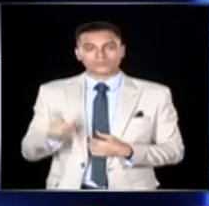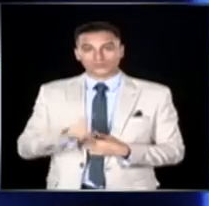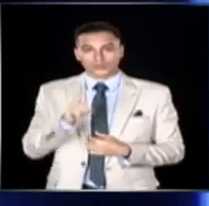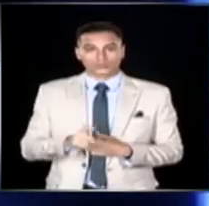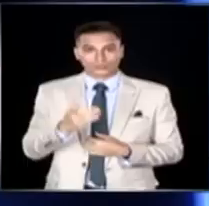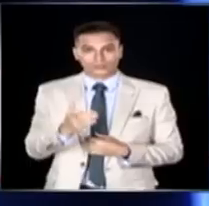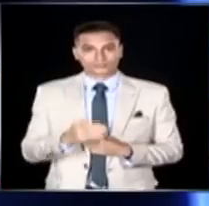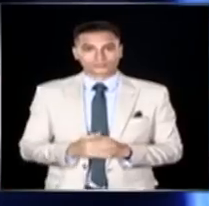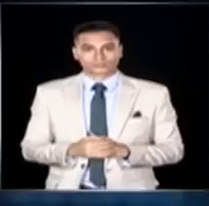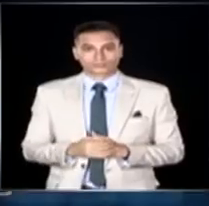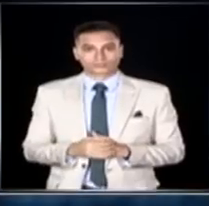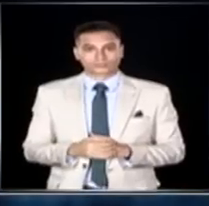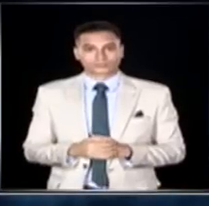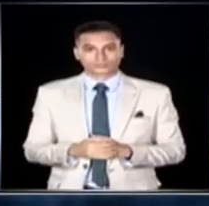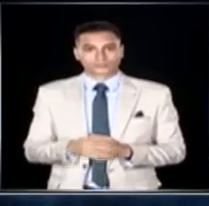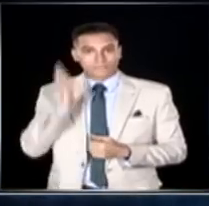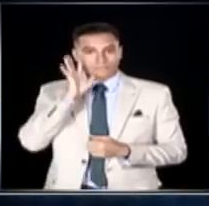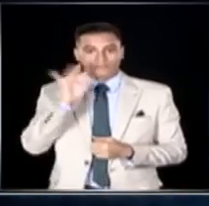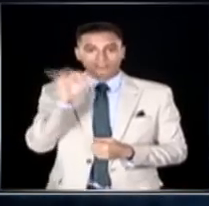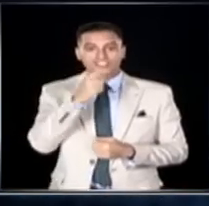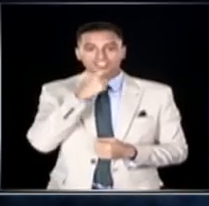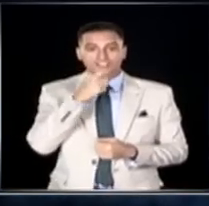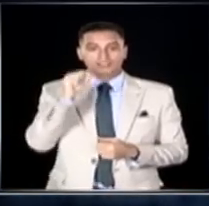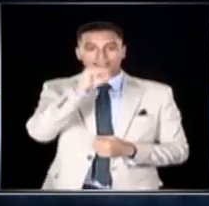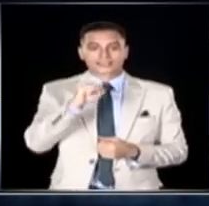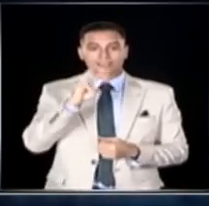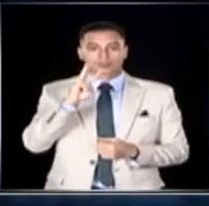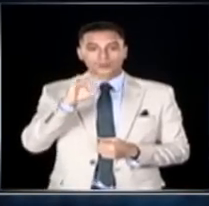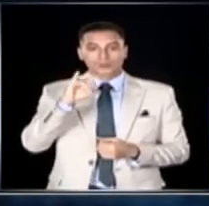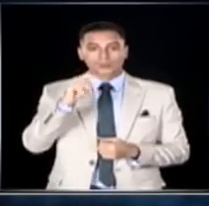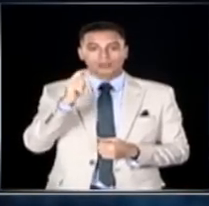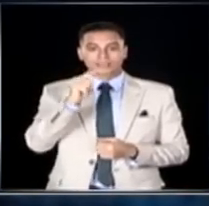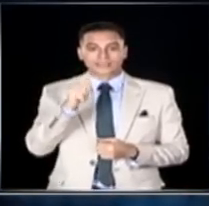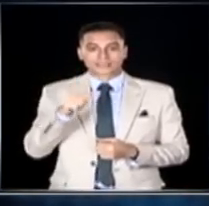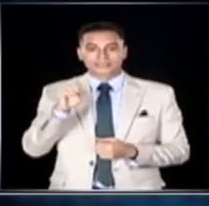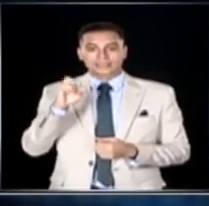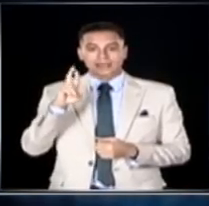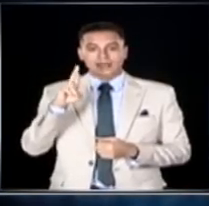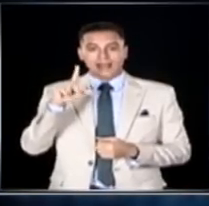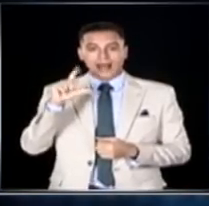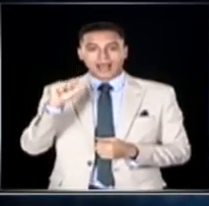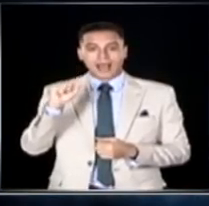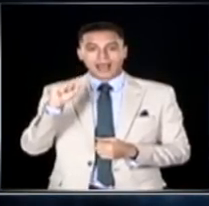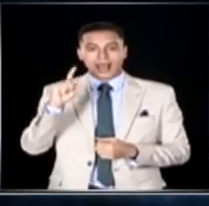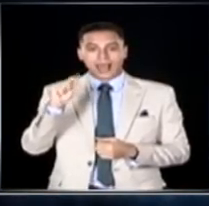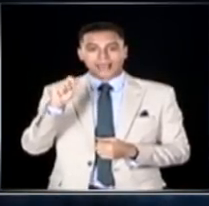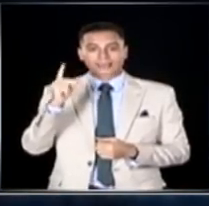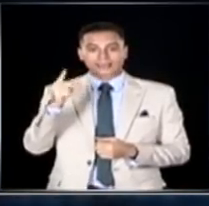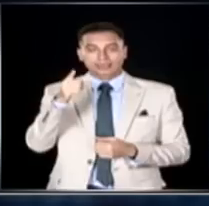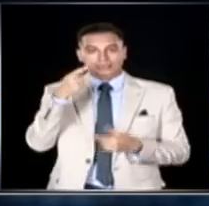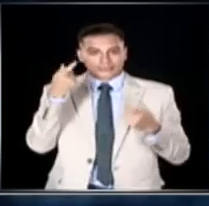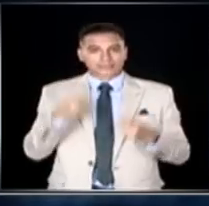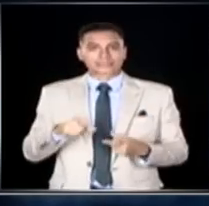والسؤال هو: طبقا للهجائية الإنجليزية، سويتزرلاند هو اسم إحدى